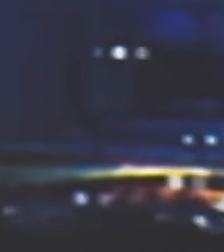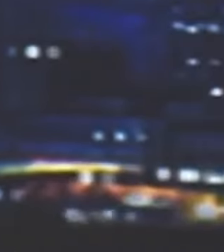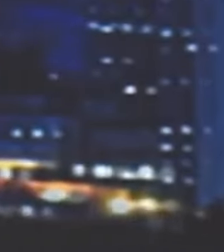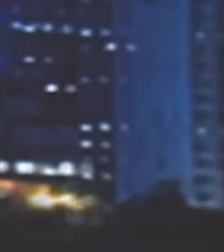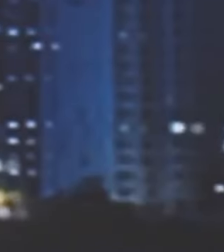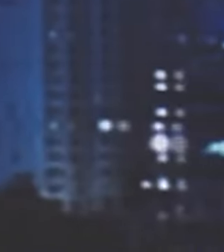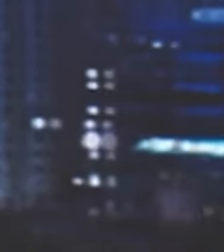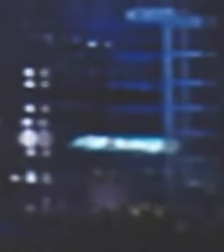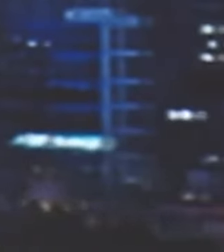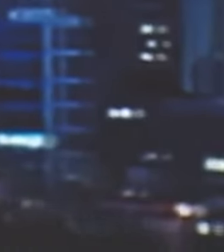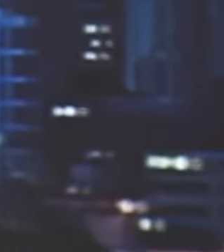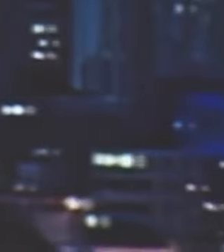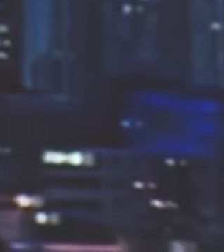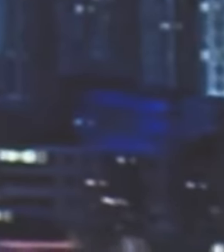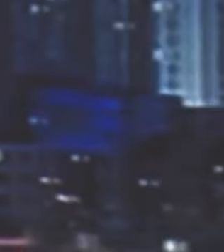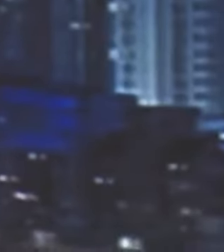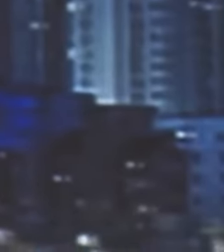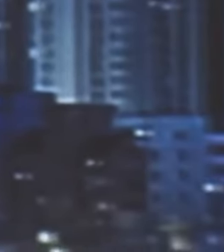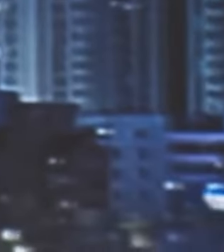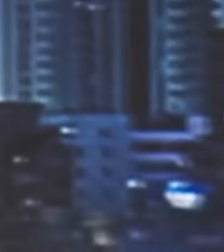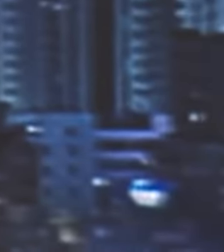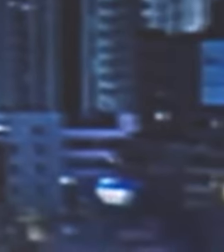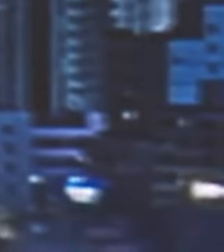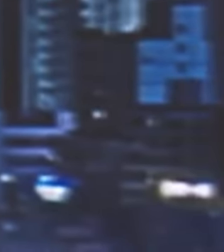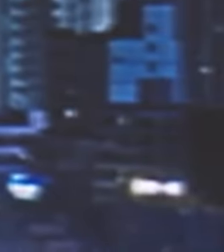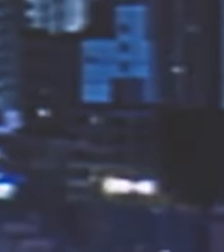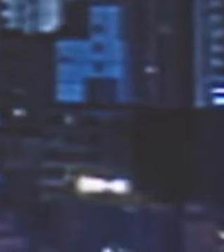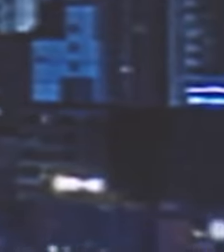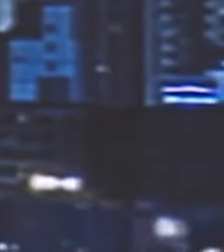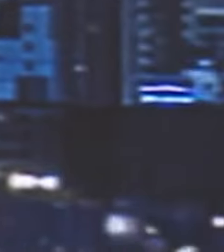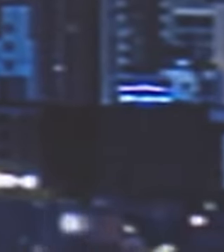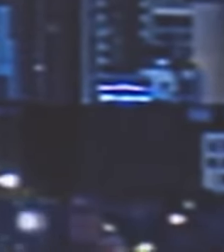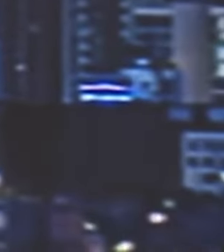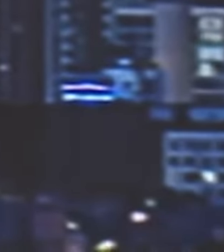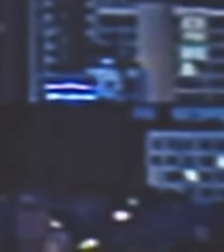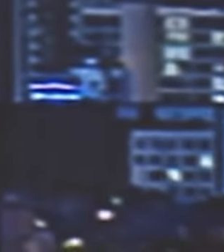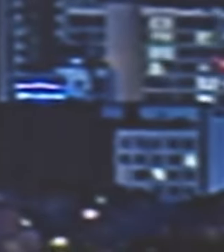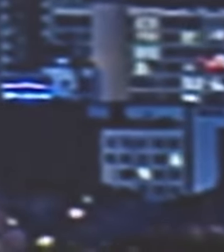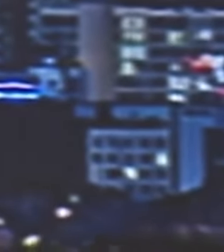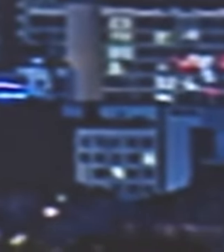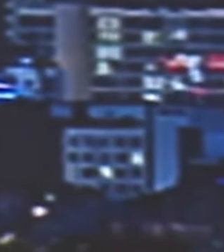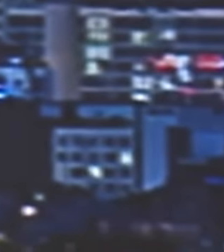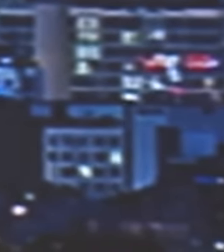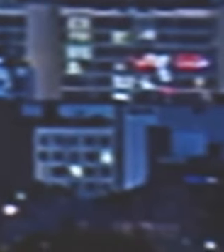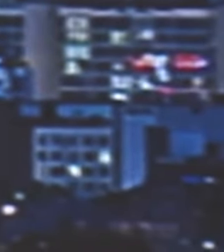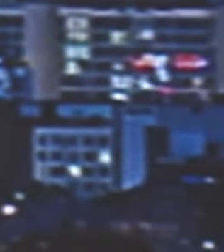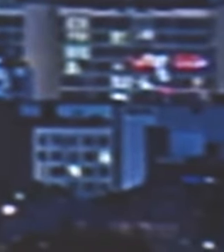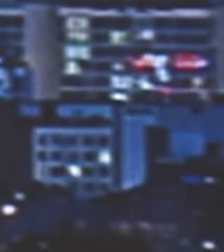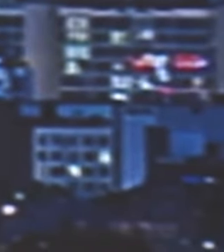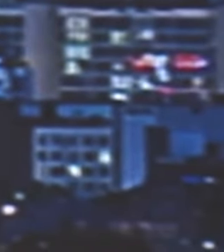JTBC 뉴스를 시청해 주신 여러분 고맙습니다. 저희는 저녁 6시 50분 뉴스룸에서 뵙겠습니다.